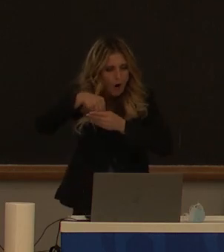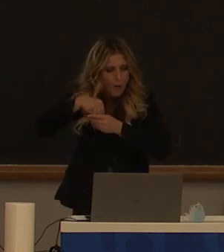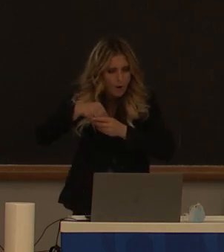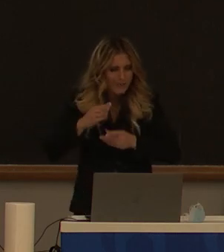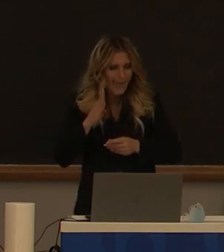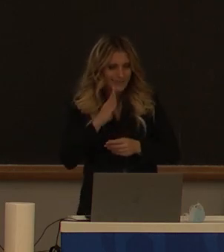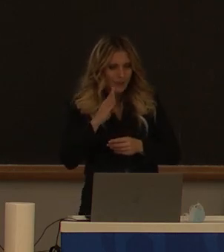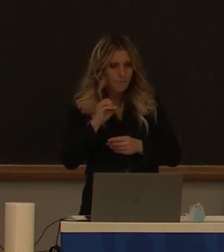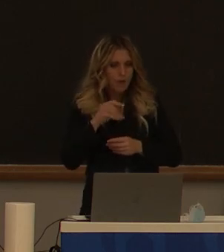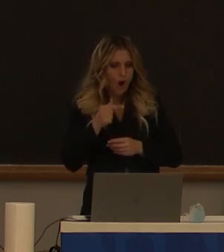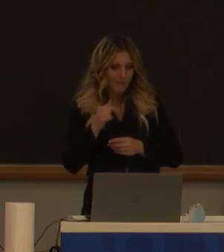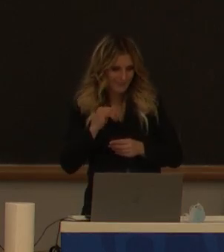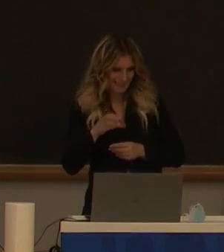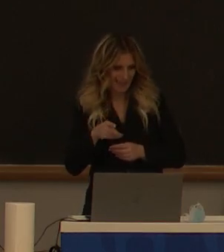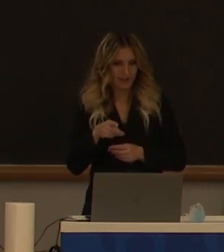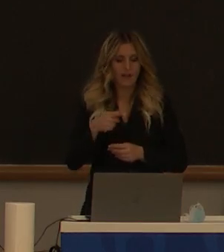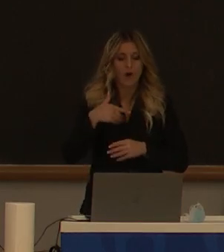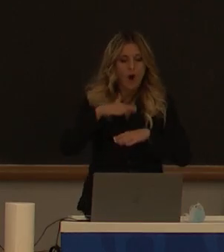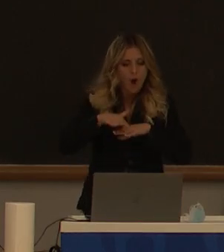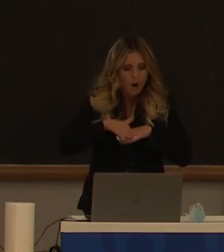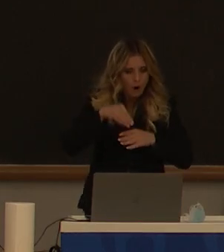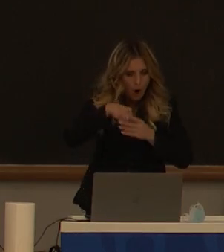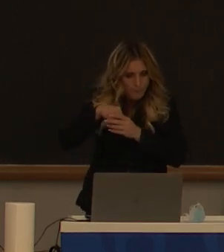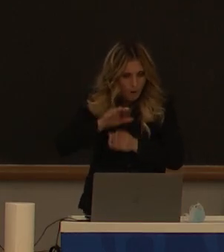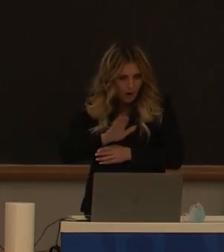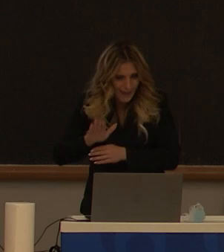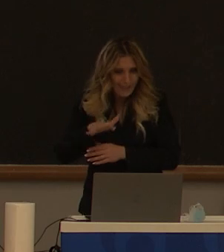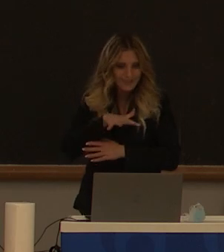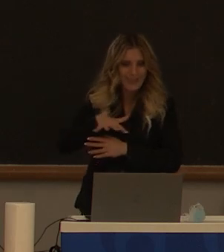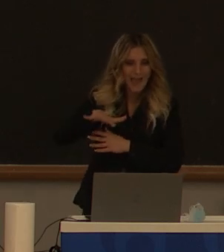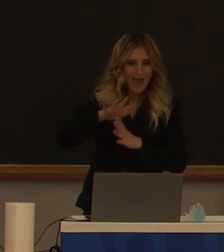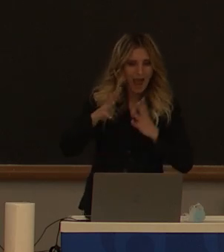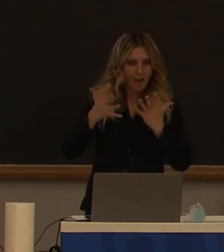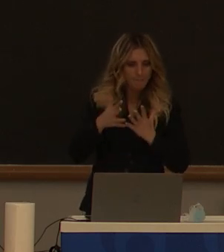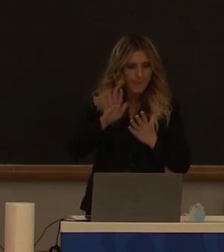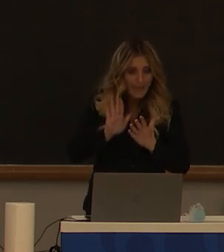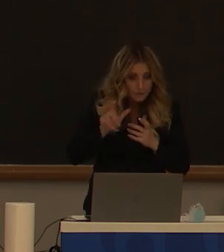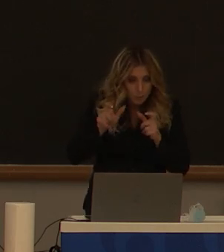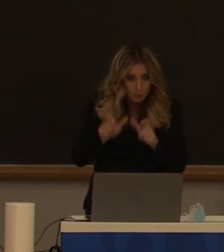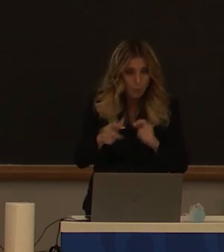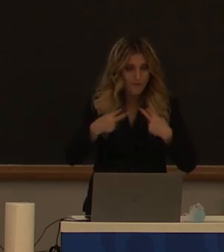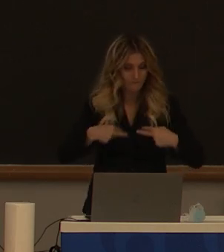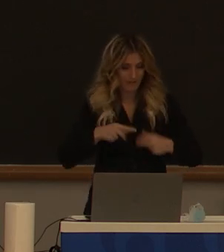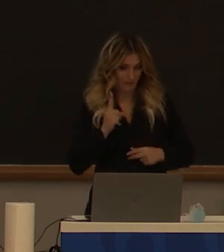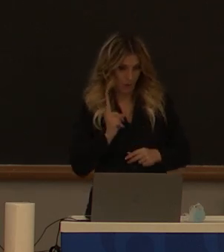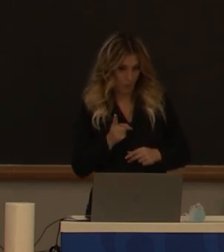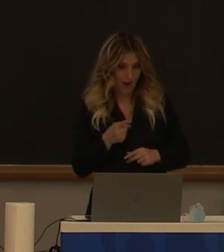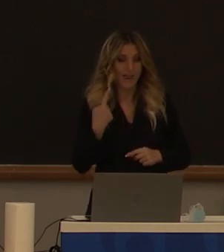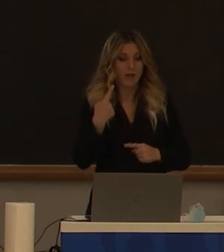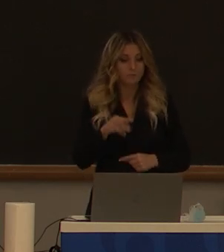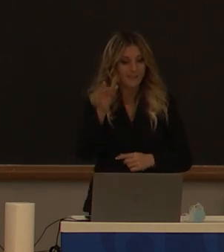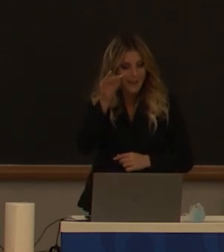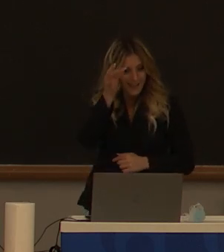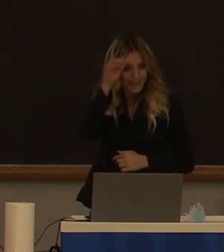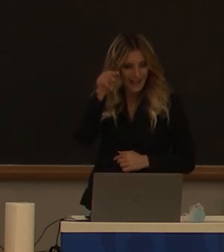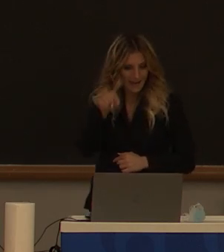biotiche nei loro rapporti interspecifici e tra queste l'ambiente fisico-chimico in cui vivono. Ovviamente anche in questo caso,